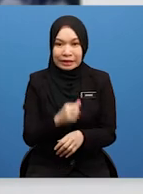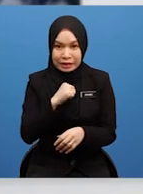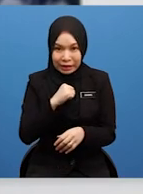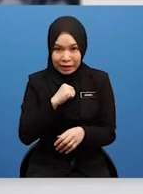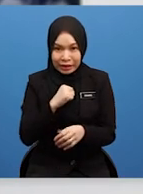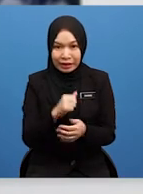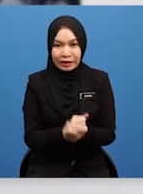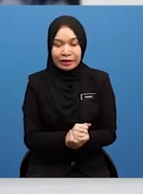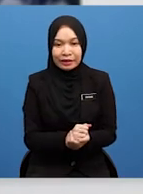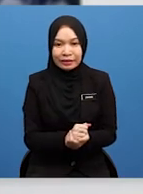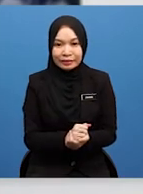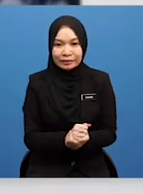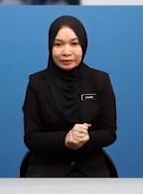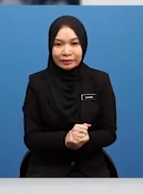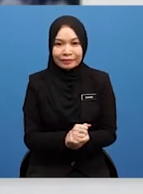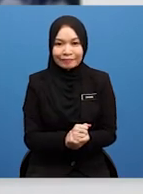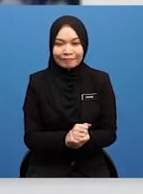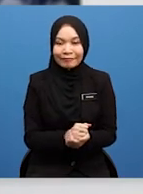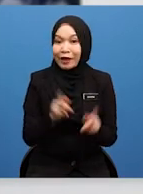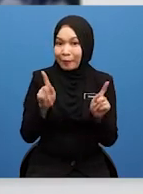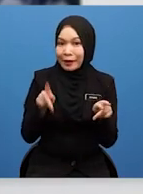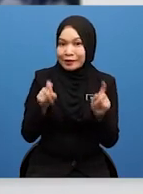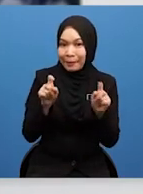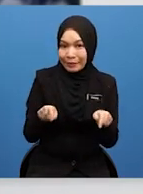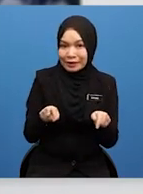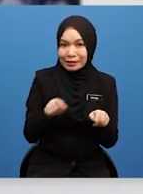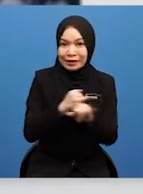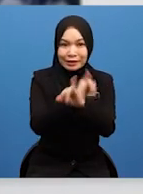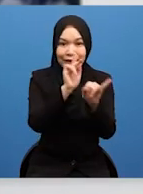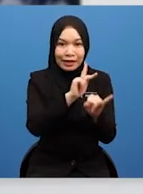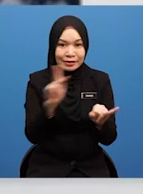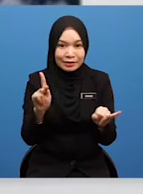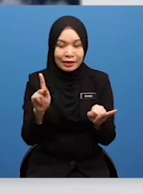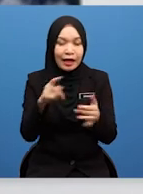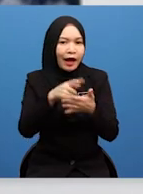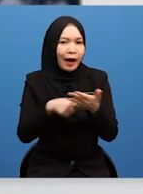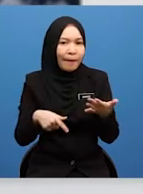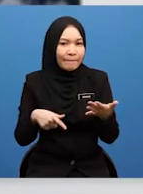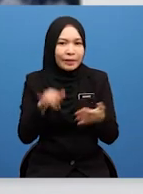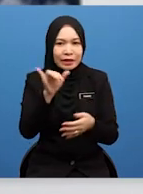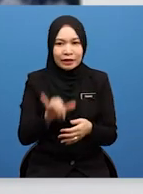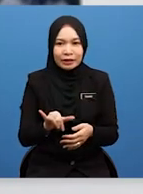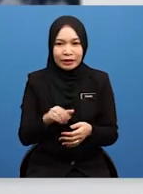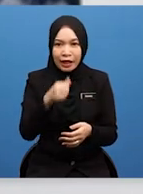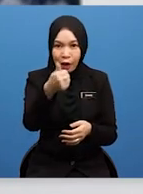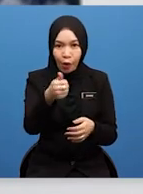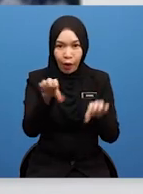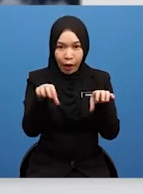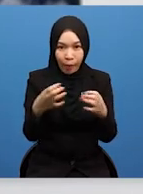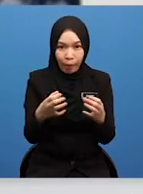Apa itu elemen tersebut belajar juga turut perlu menjelaskan tentang kandungan dan konteks yang